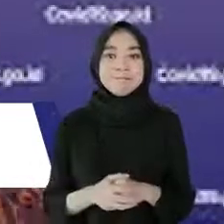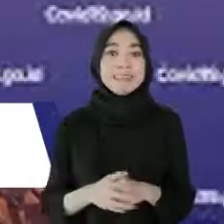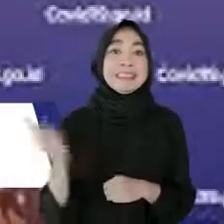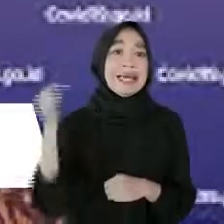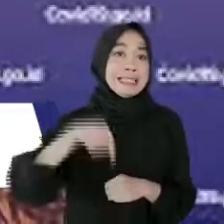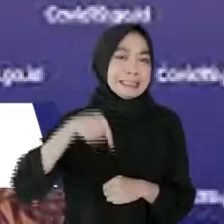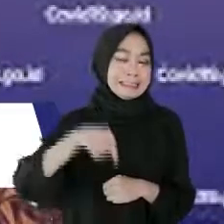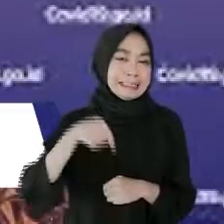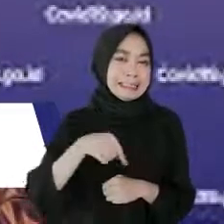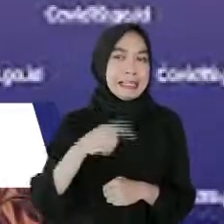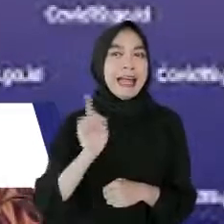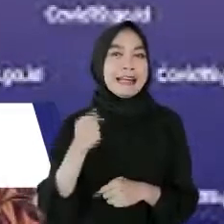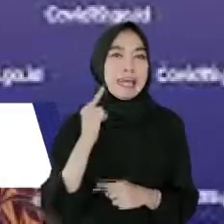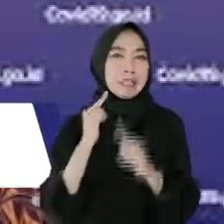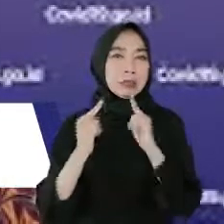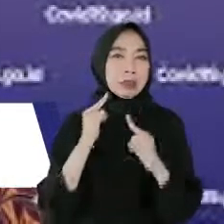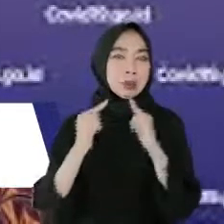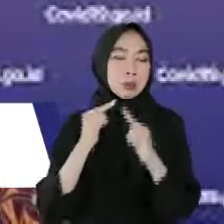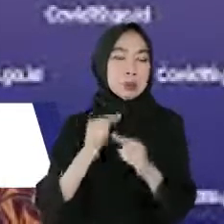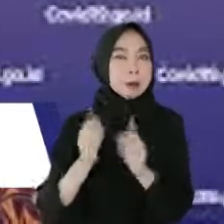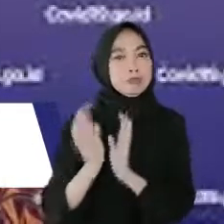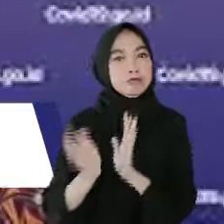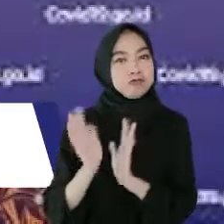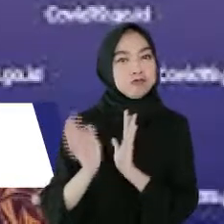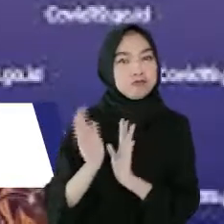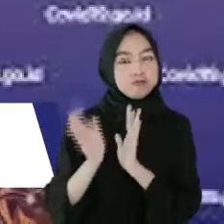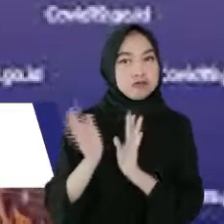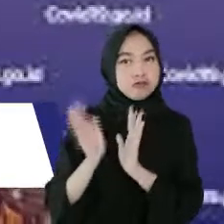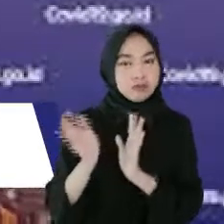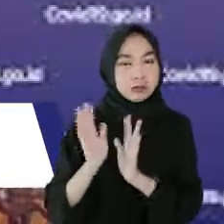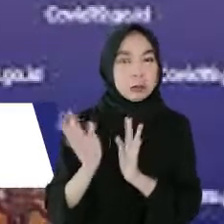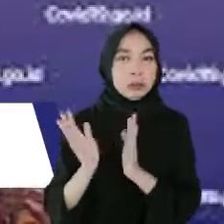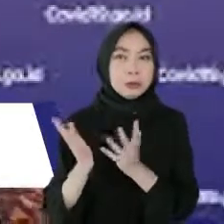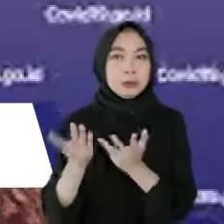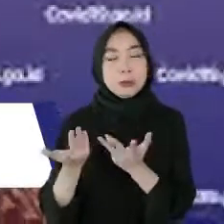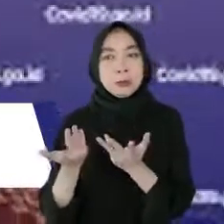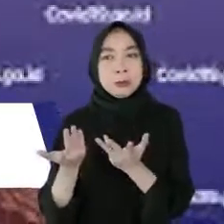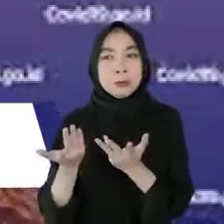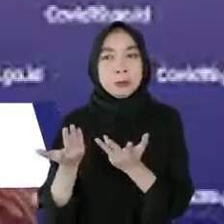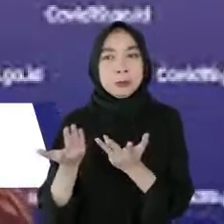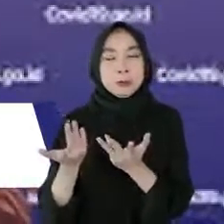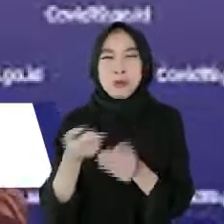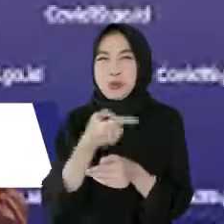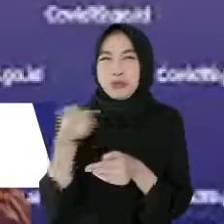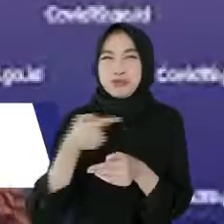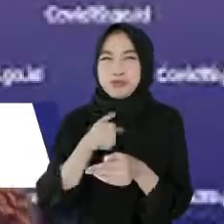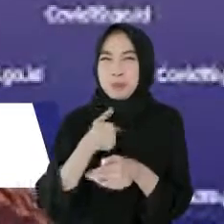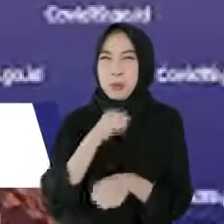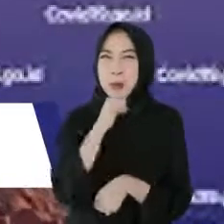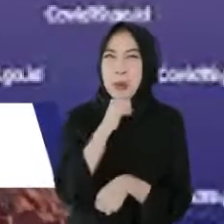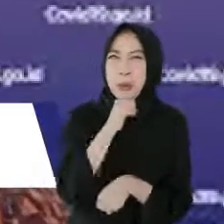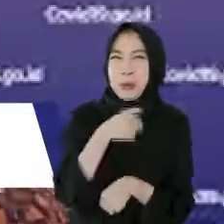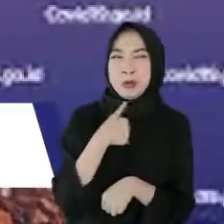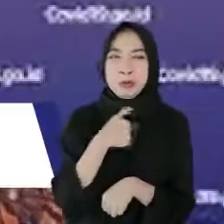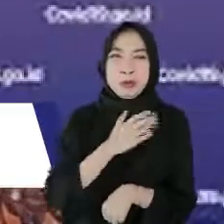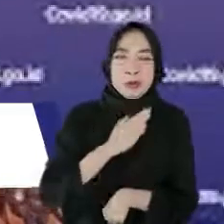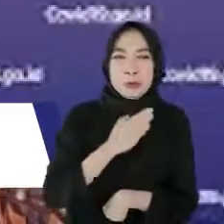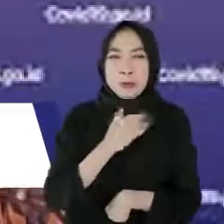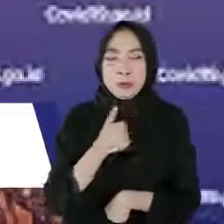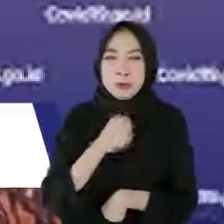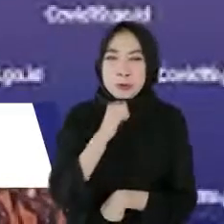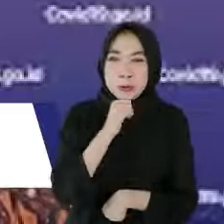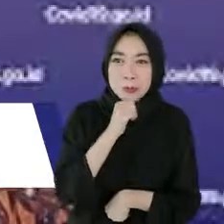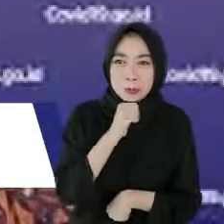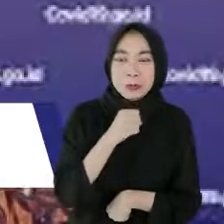berbincang-bincang dan perbincangan ini memang adalah perbincangan yang juga sudah di tunggu karena beberapa